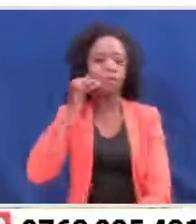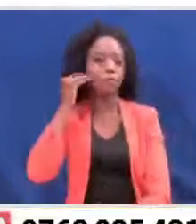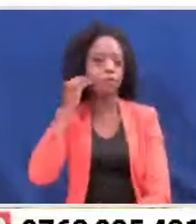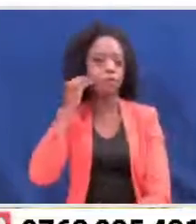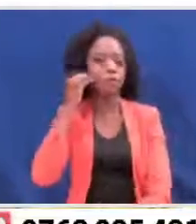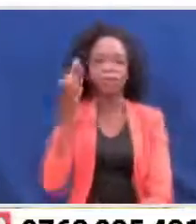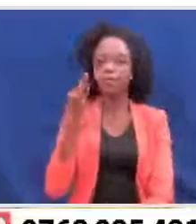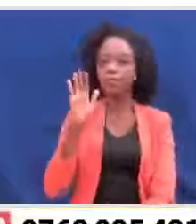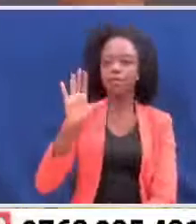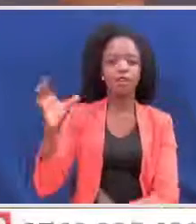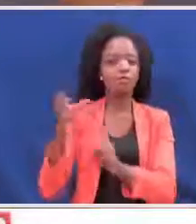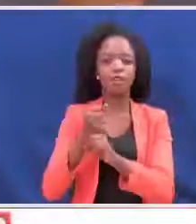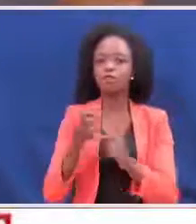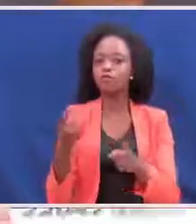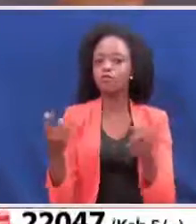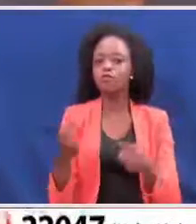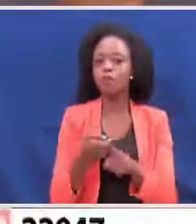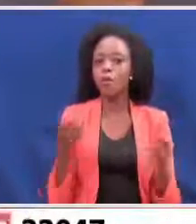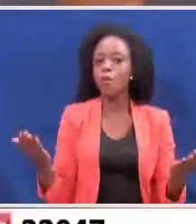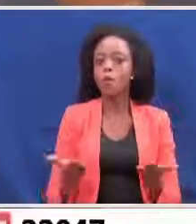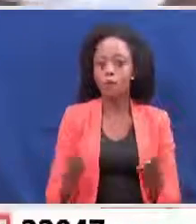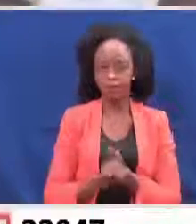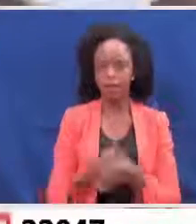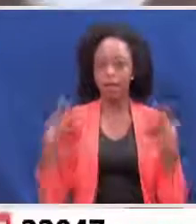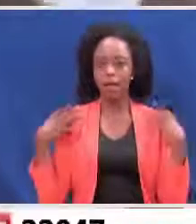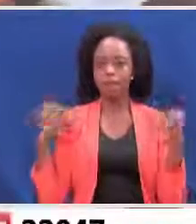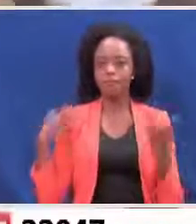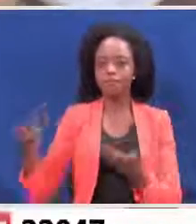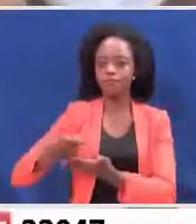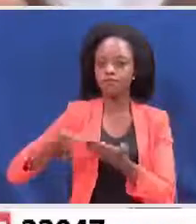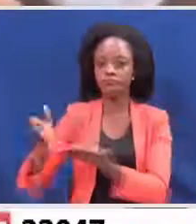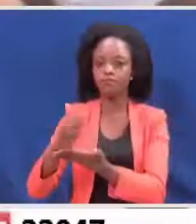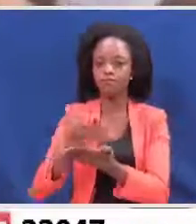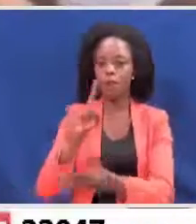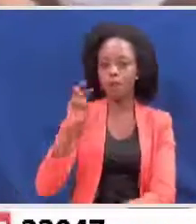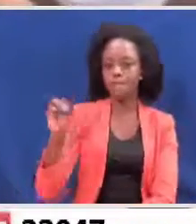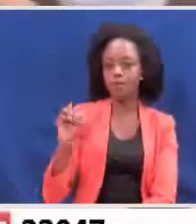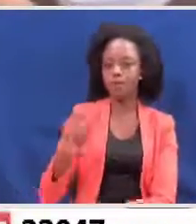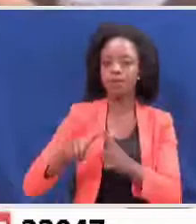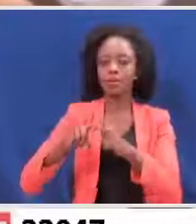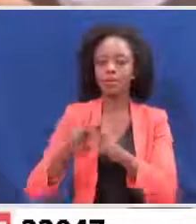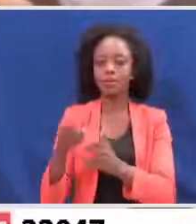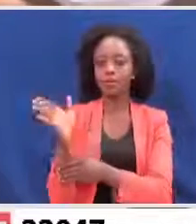hii 35 itatoka wapi? Zoezi la kukusanya saini milioni moja linatarajiwa